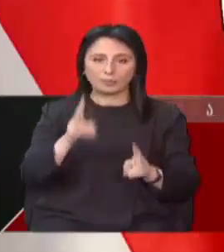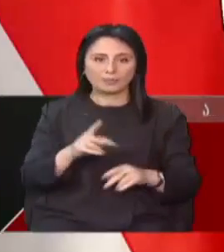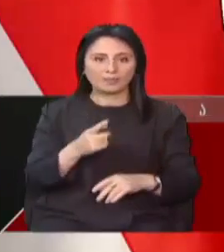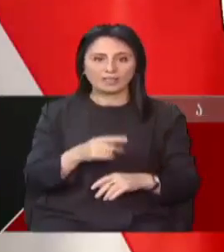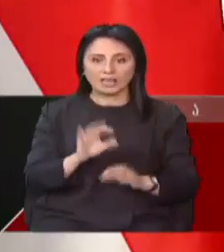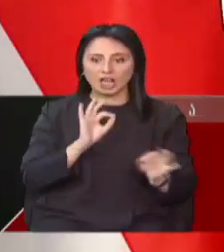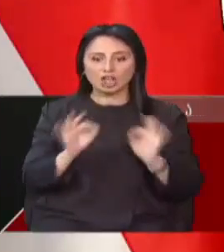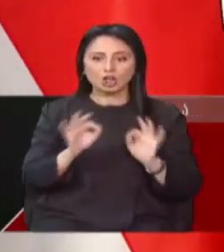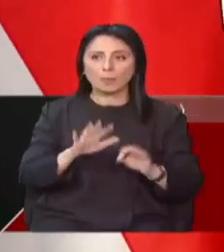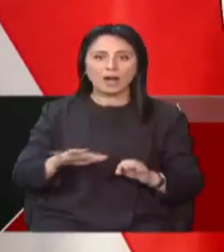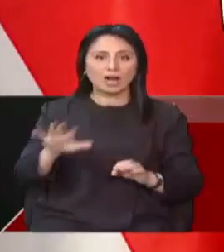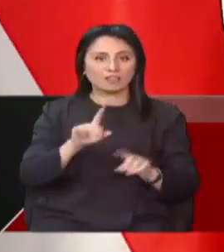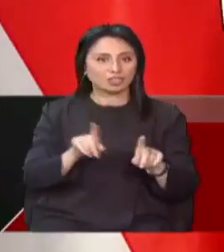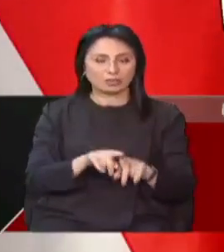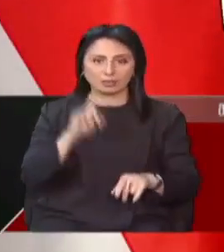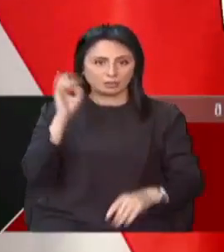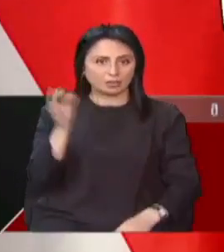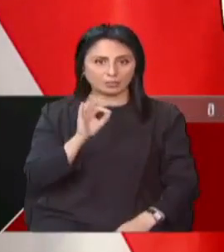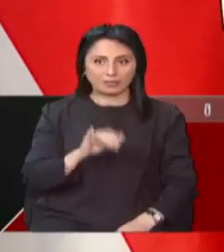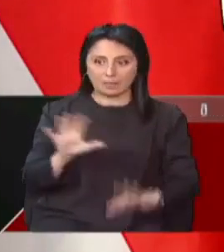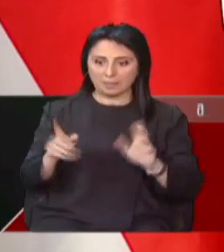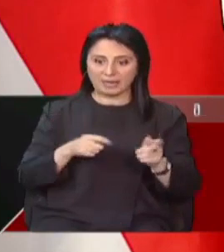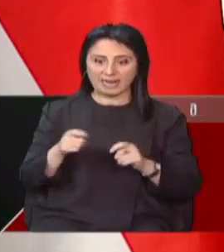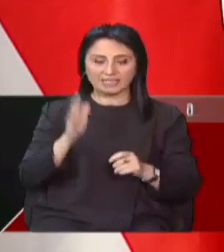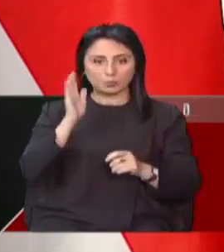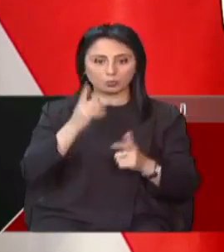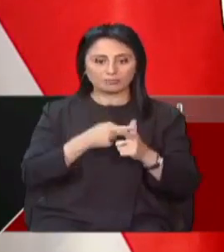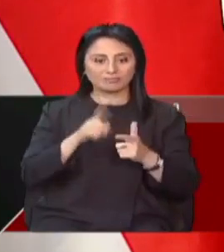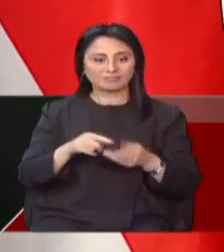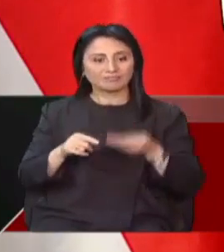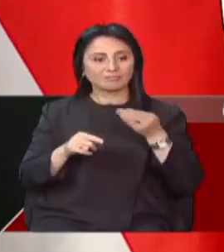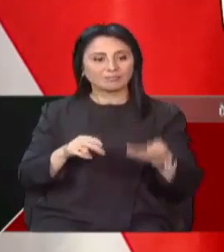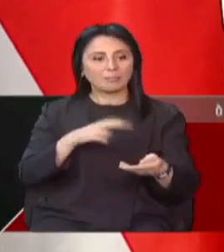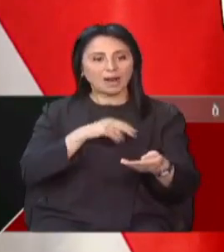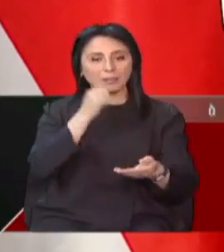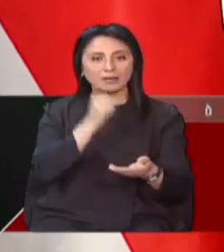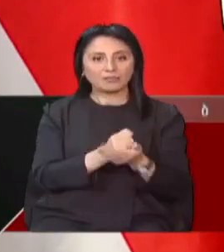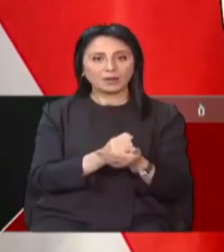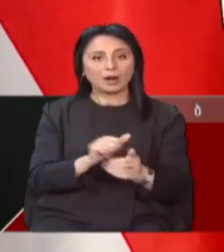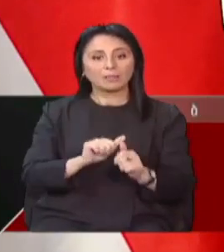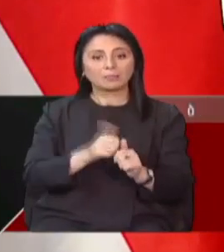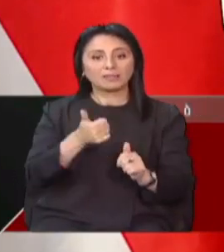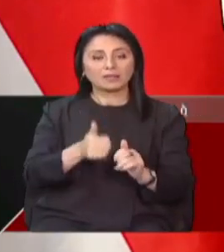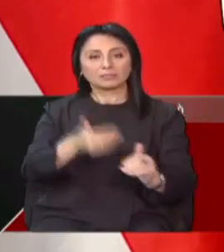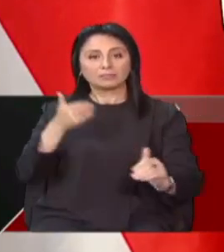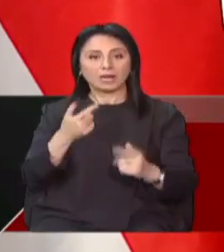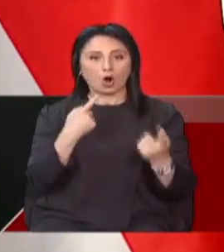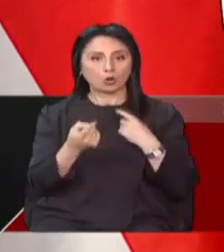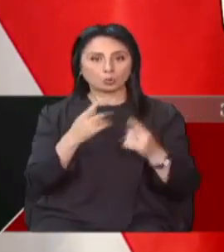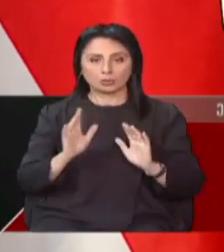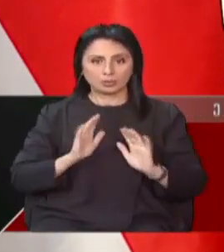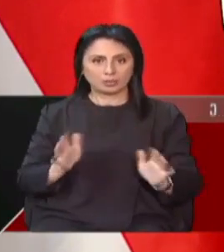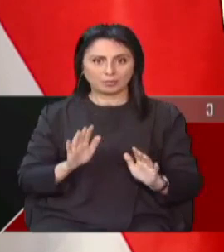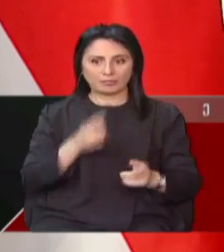Arțet normal, cu egana și arhde, bai, se rom, sunt prezidenti țara din Parlament și da, sunt câțe blot, ca în dată, să are costi nesari consultație,